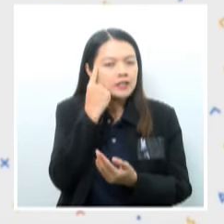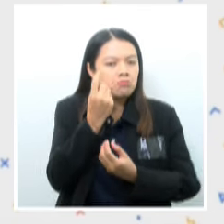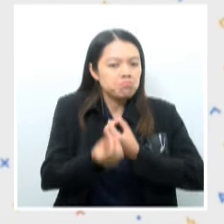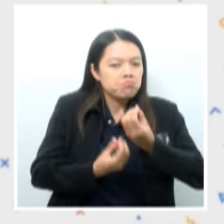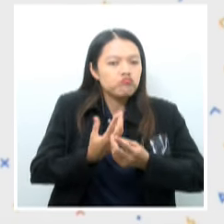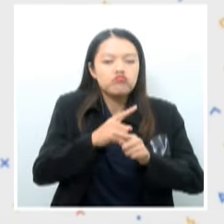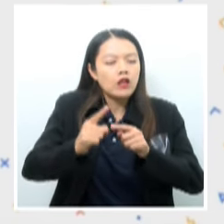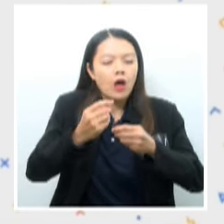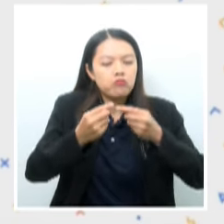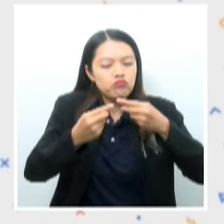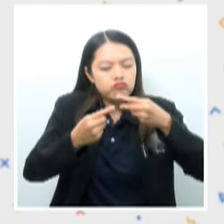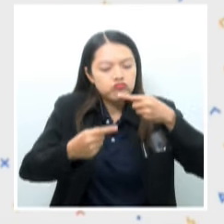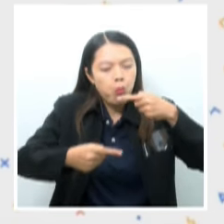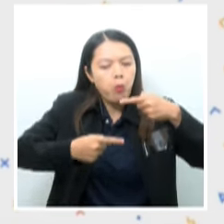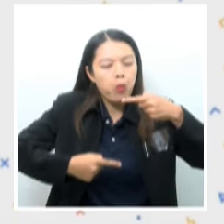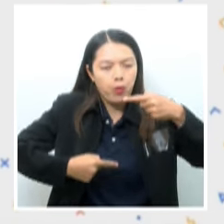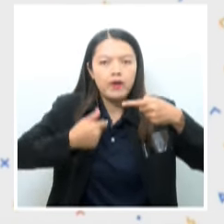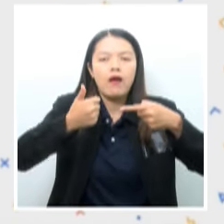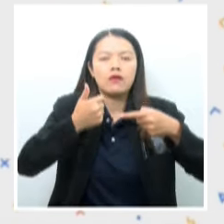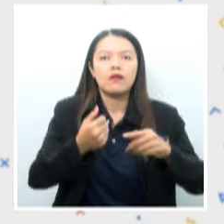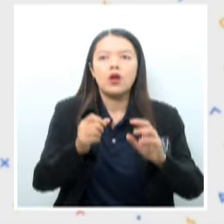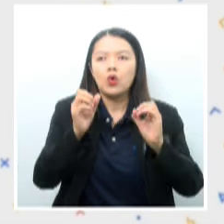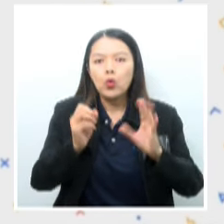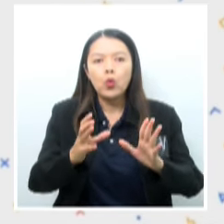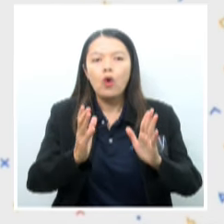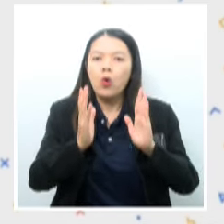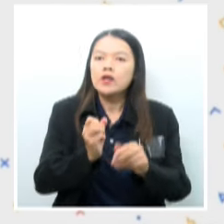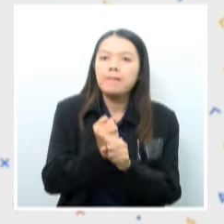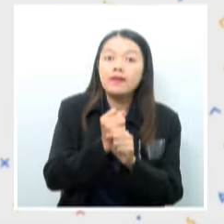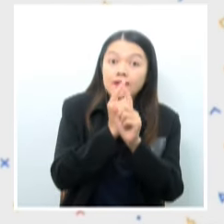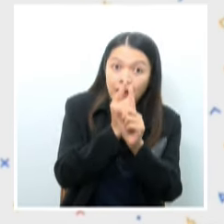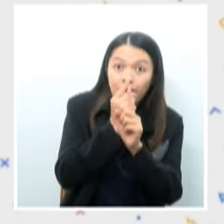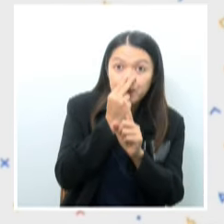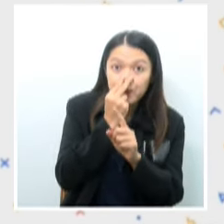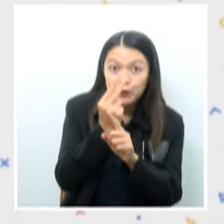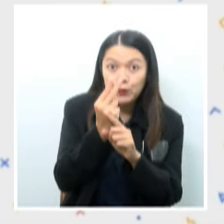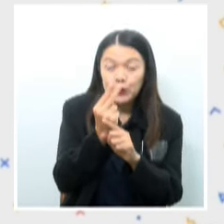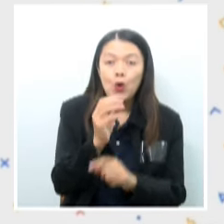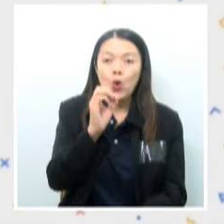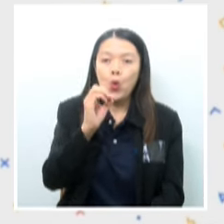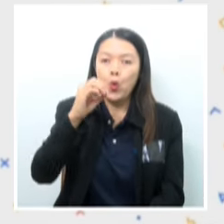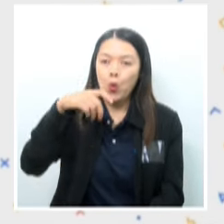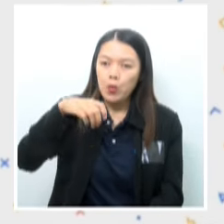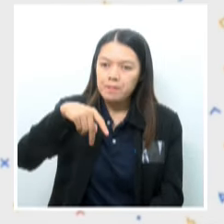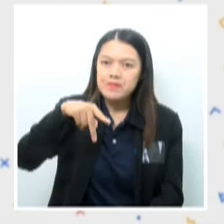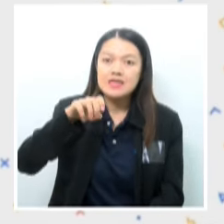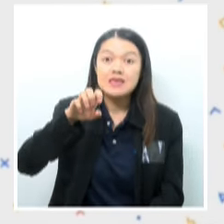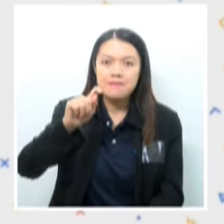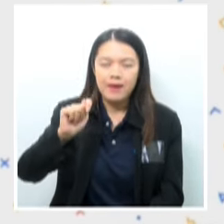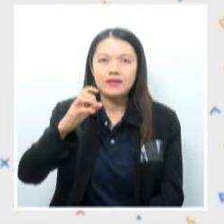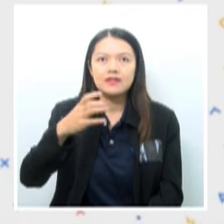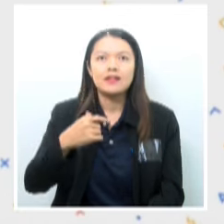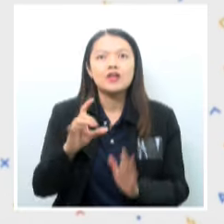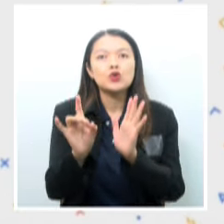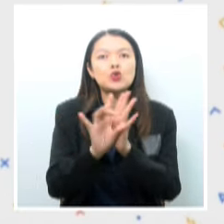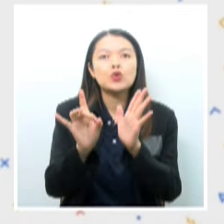ลากหลายนะครับก็อยากเรียนให้คุณครูและบุคลากรได้มาติดตามนะครับทาง OBEC Channel แล้วก็รายการของเราครับ แล้วก็สุดท้